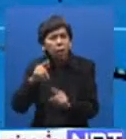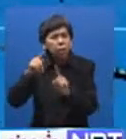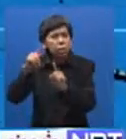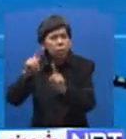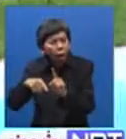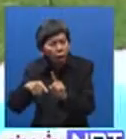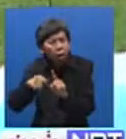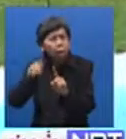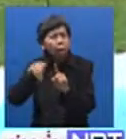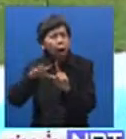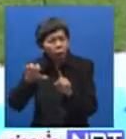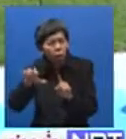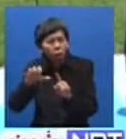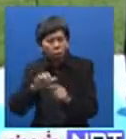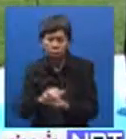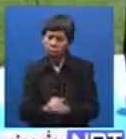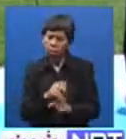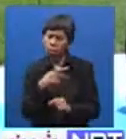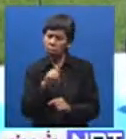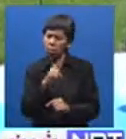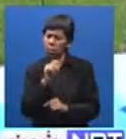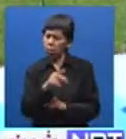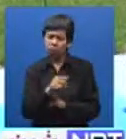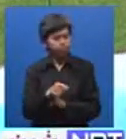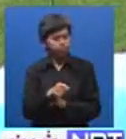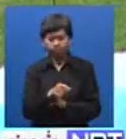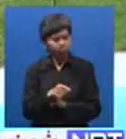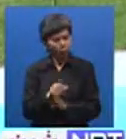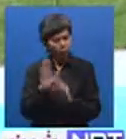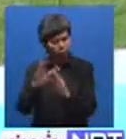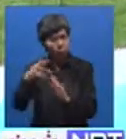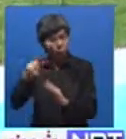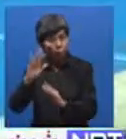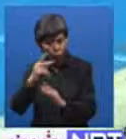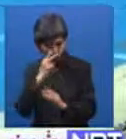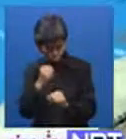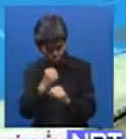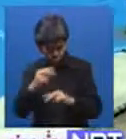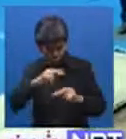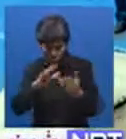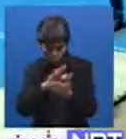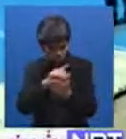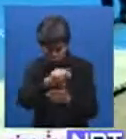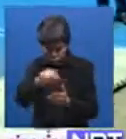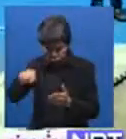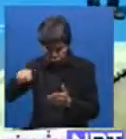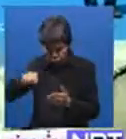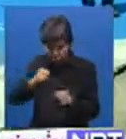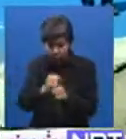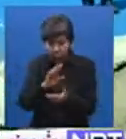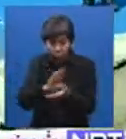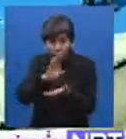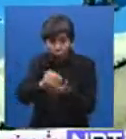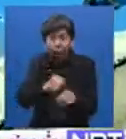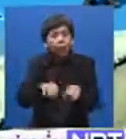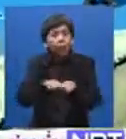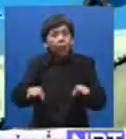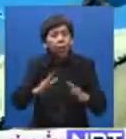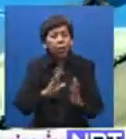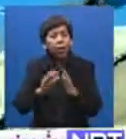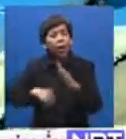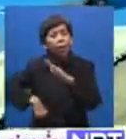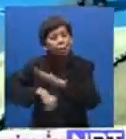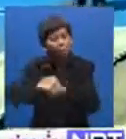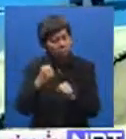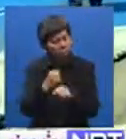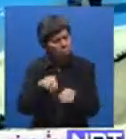1,000 ถึง 1,500 บาทปปท.จึงประสานให้ปปท.เขตทุกพื้นที่ตรวจสอบทุกโรงเรียนที่ได้รับงบประมาณจัดสร้างสนามฟุตซอล